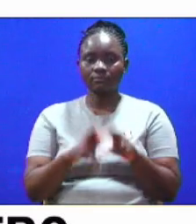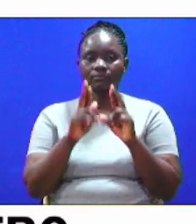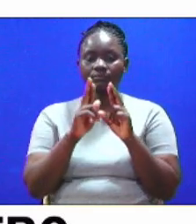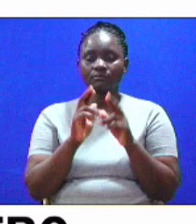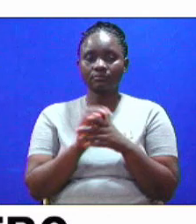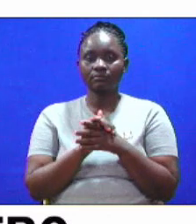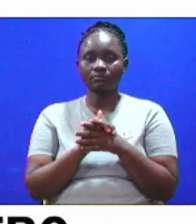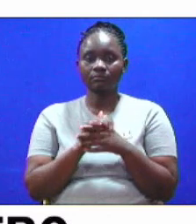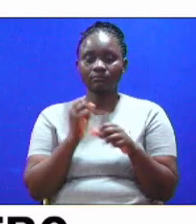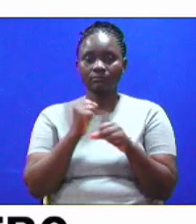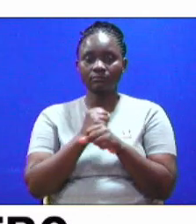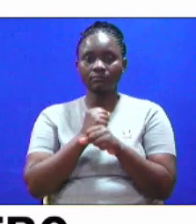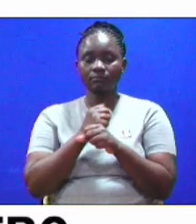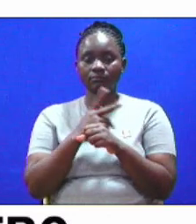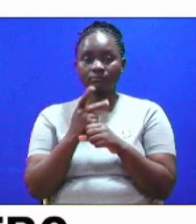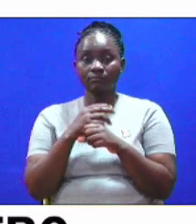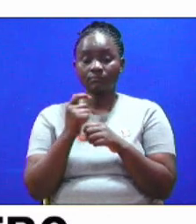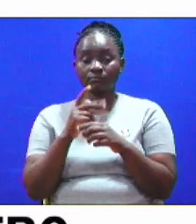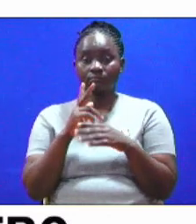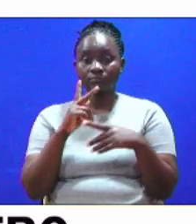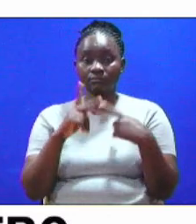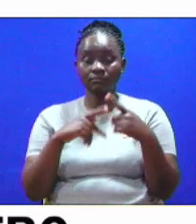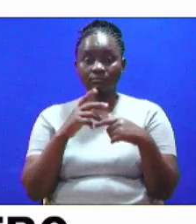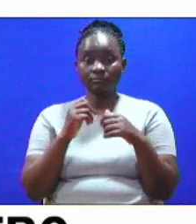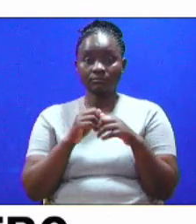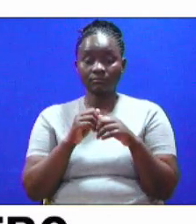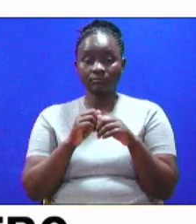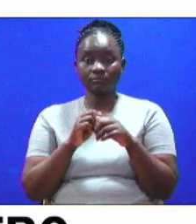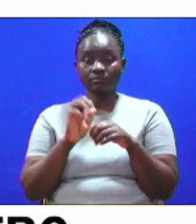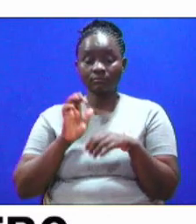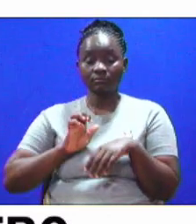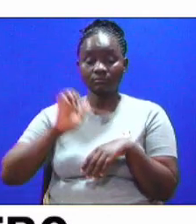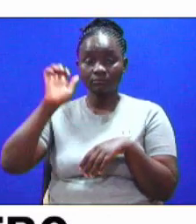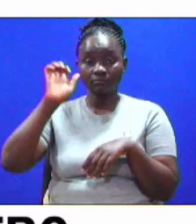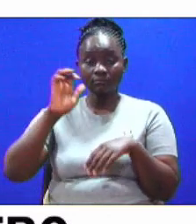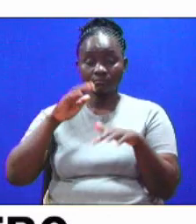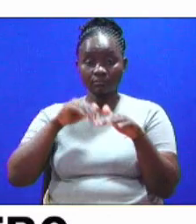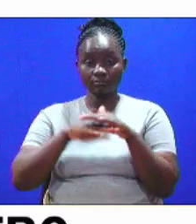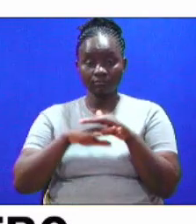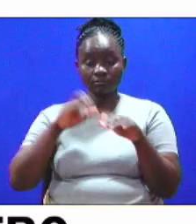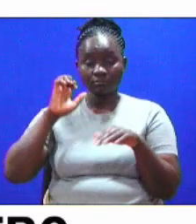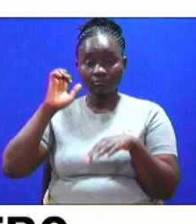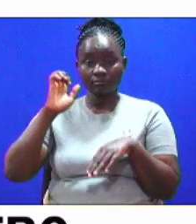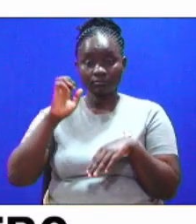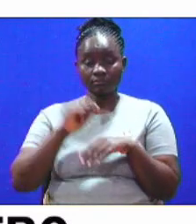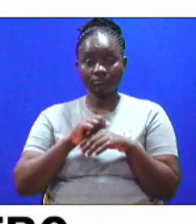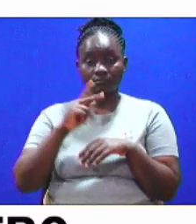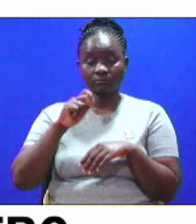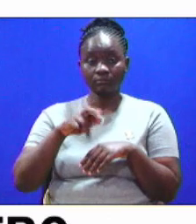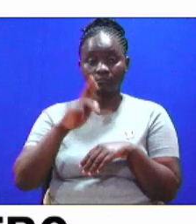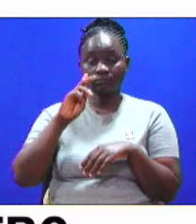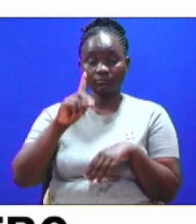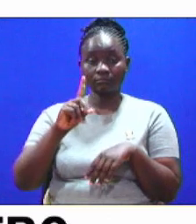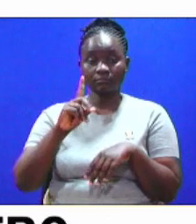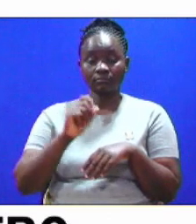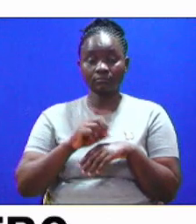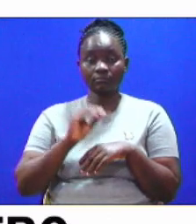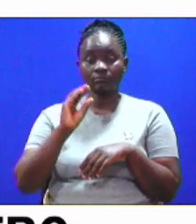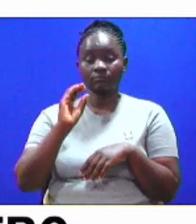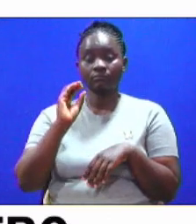wakora chiprocha kitichenda jonsipi echiranda ikisakati aso mgaba naro msio